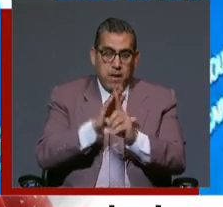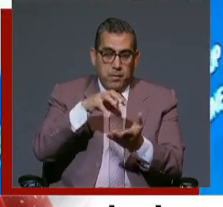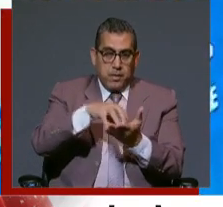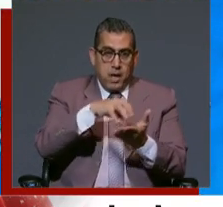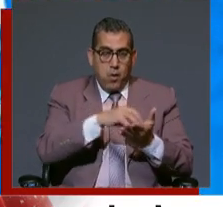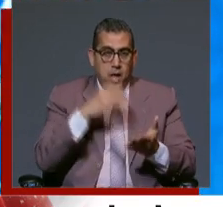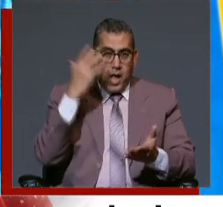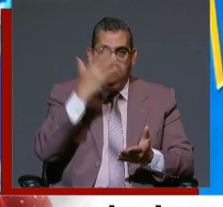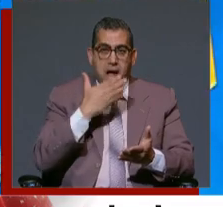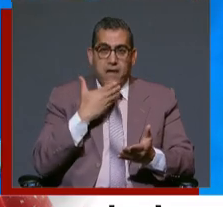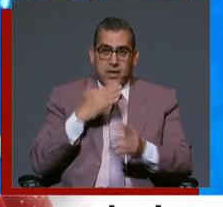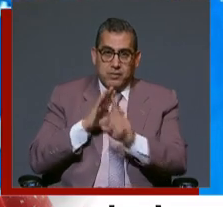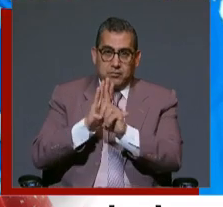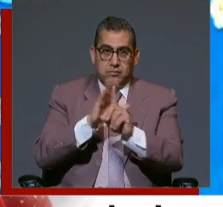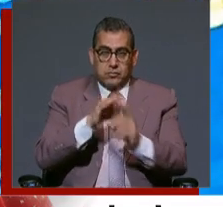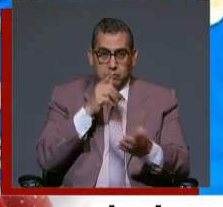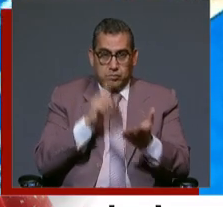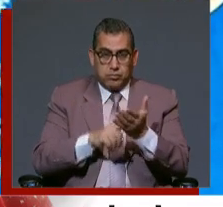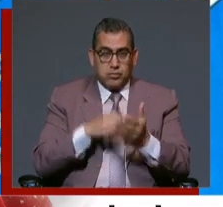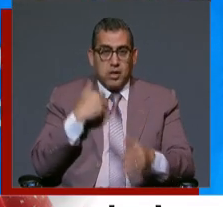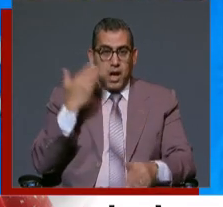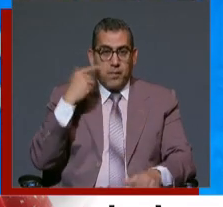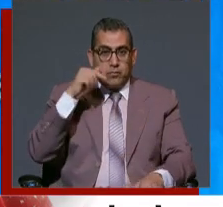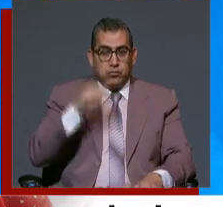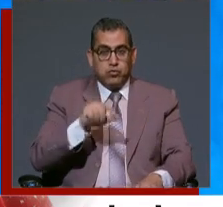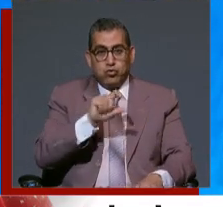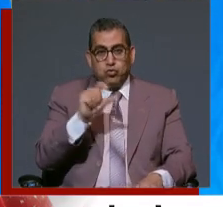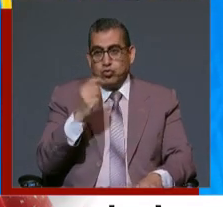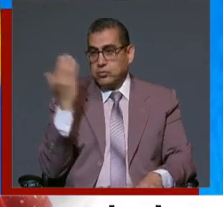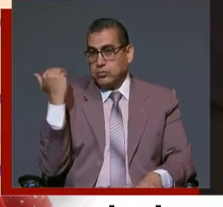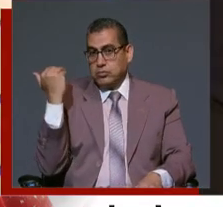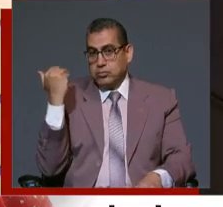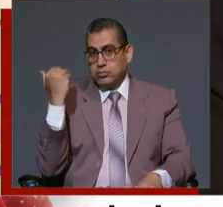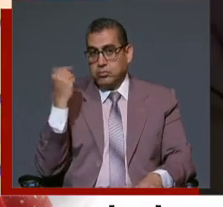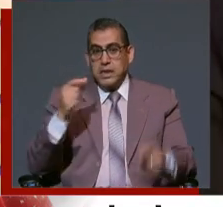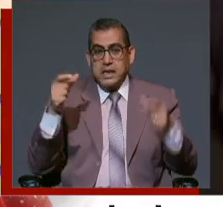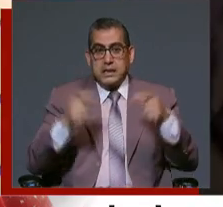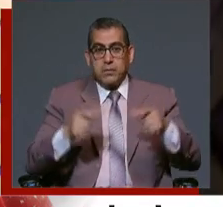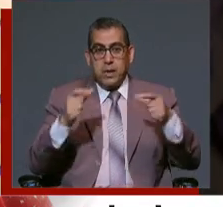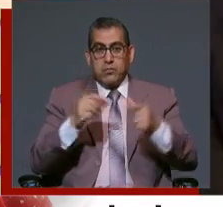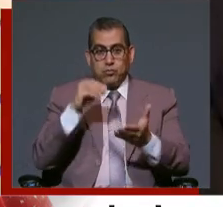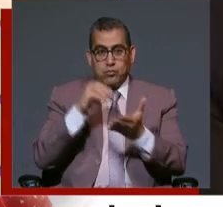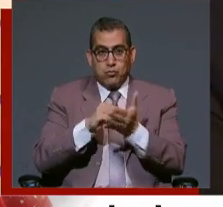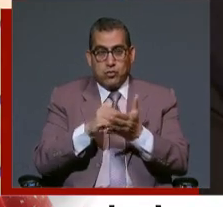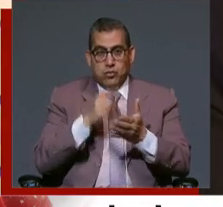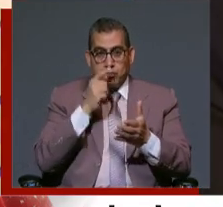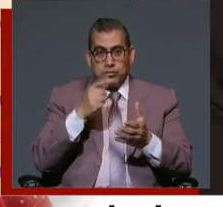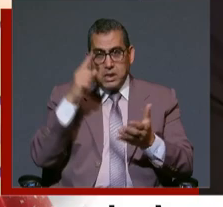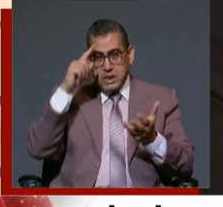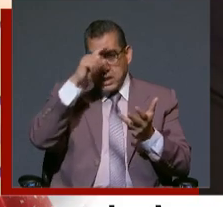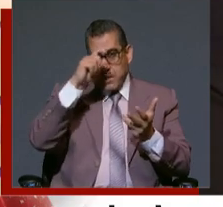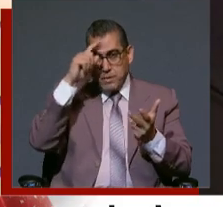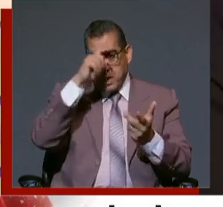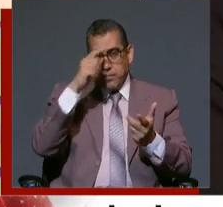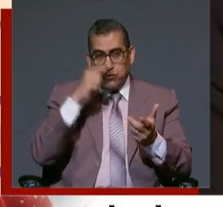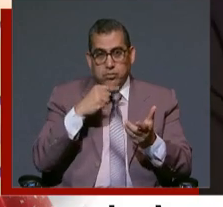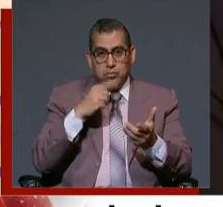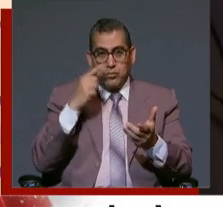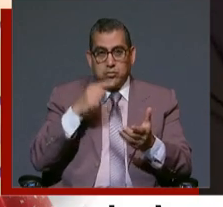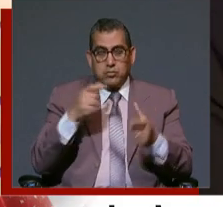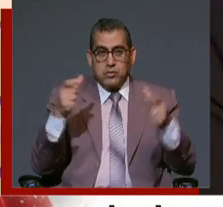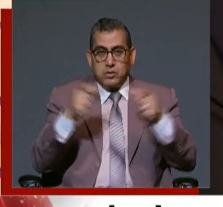الإفريقية، وأنا أتذكر وكنا هنا منذ أشهر الاجتماعات امتدت لأنه كان في صعوبات في خروج